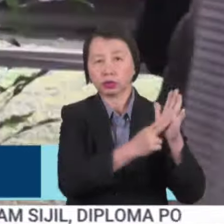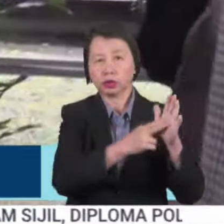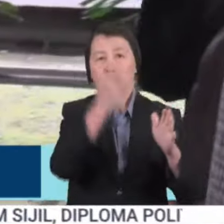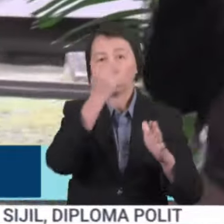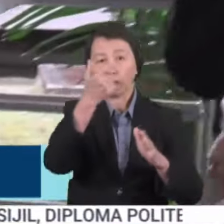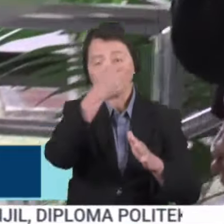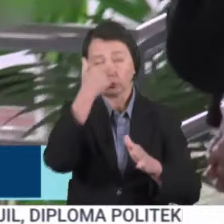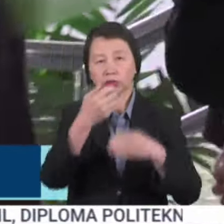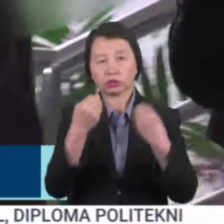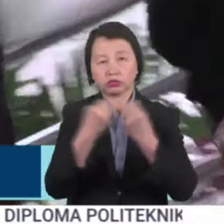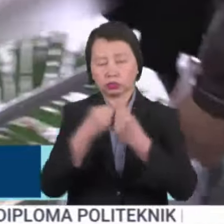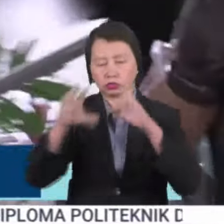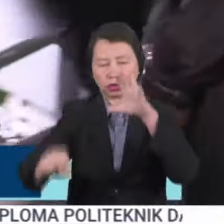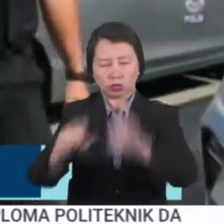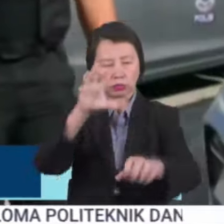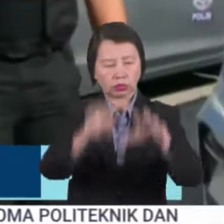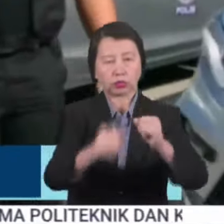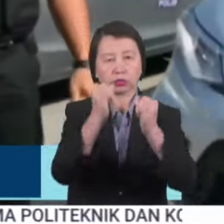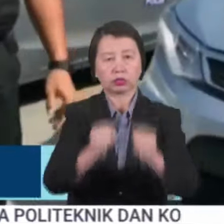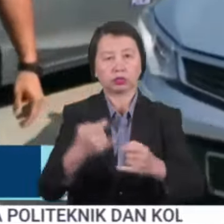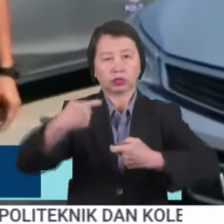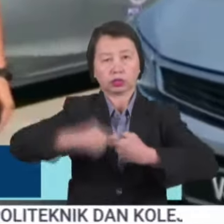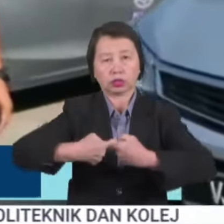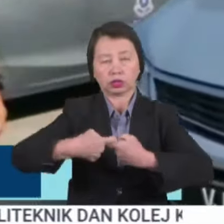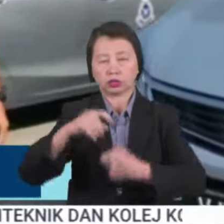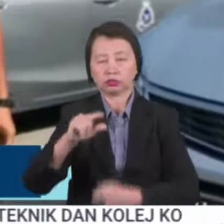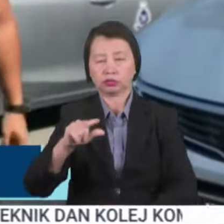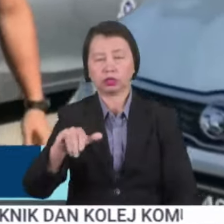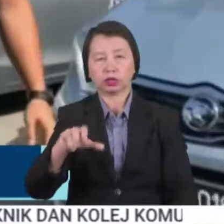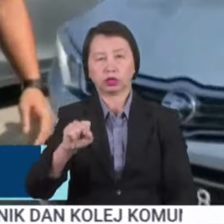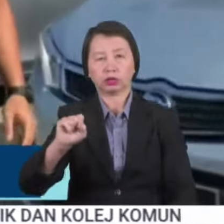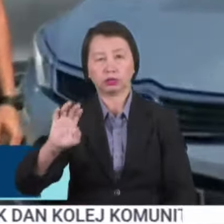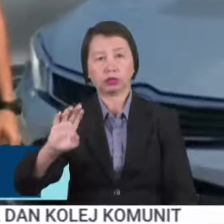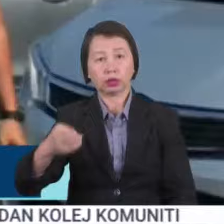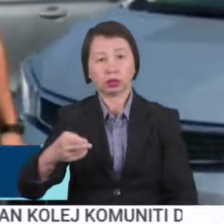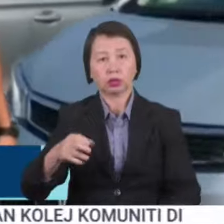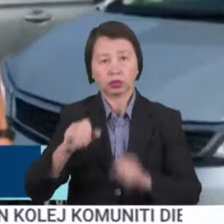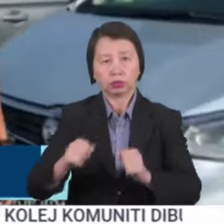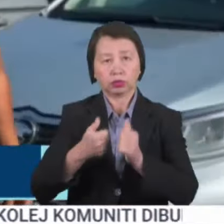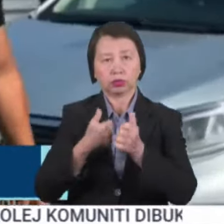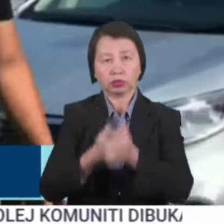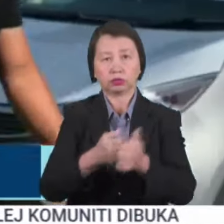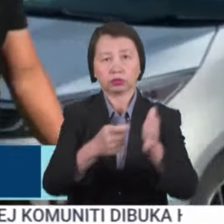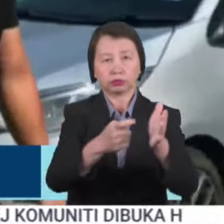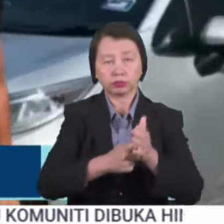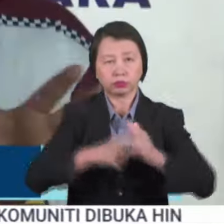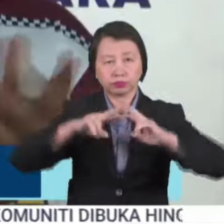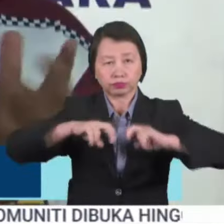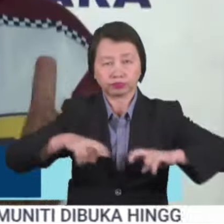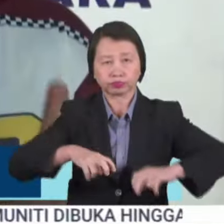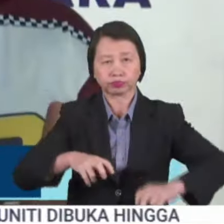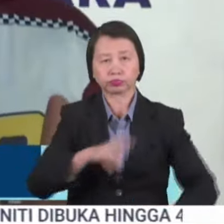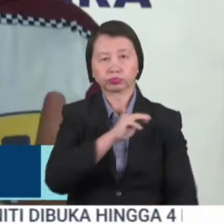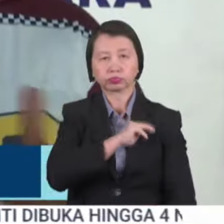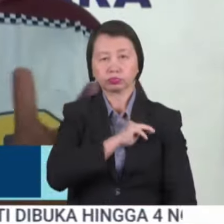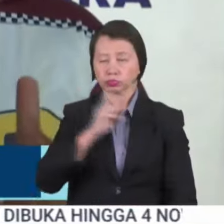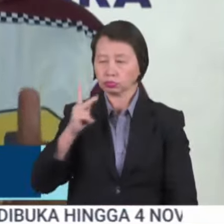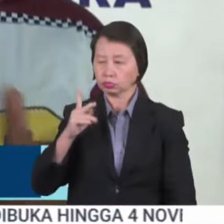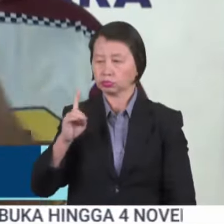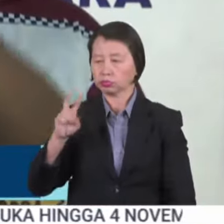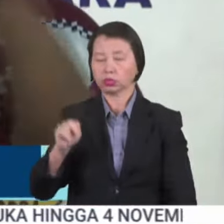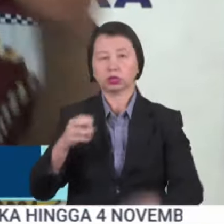berikutan jumlah tangkapan individu yang dikaitkan dengan organisasi tersebut berubah mengikut keperluan siasatan. Menteri Dalam Negeri